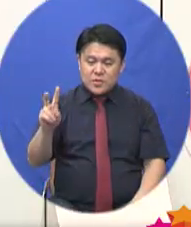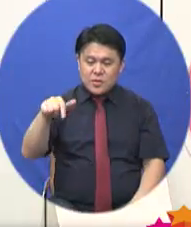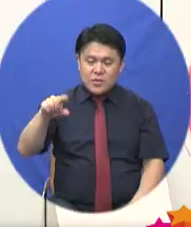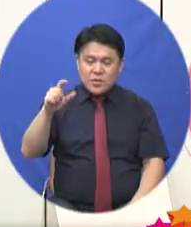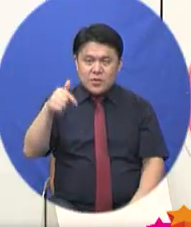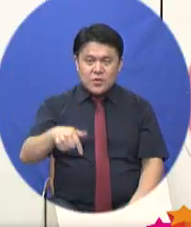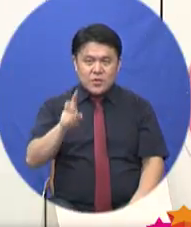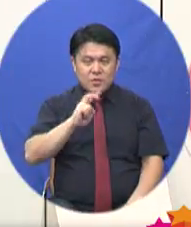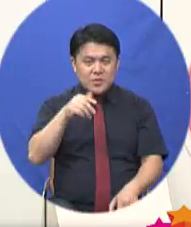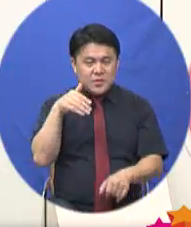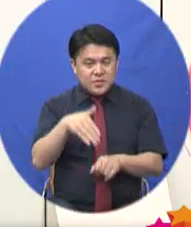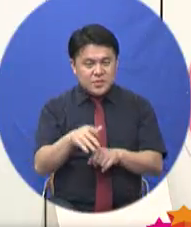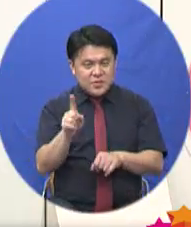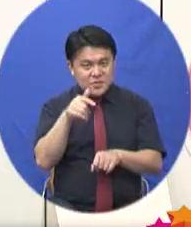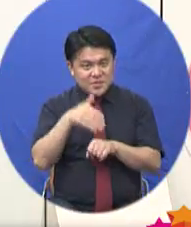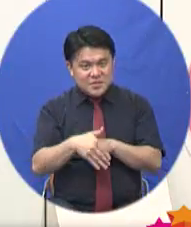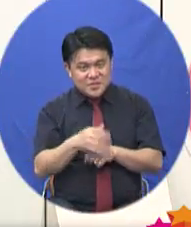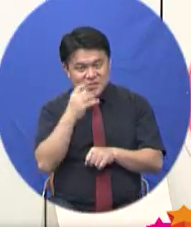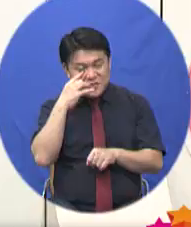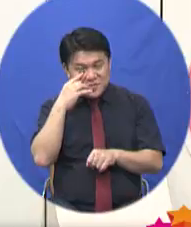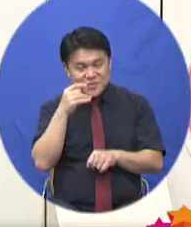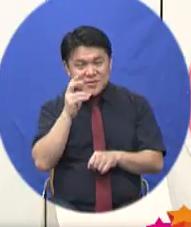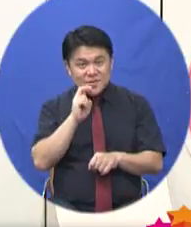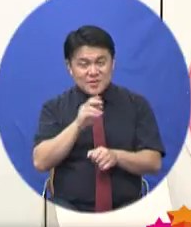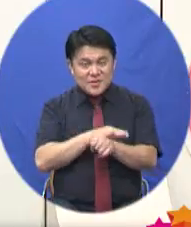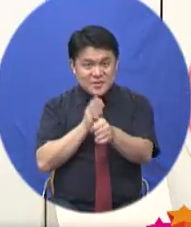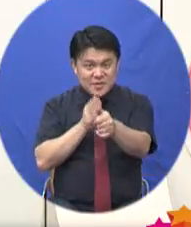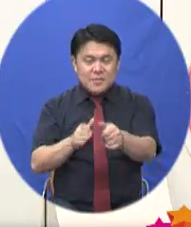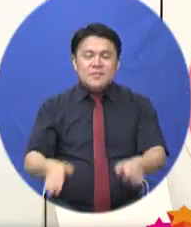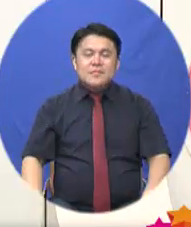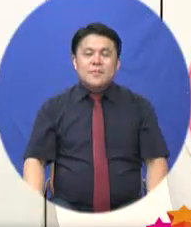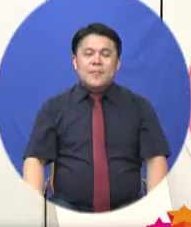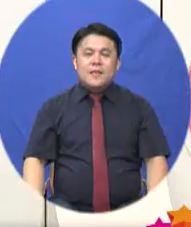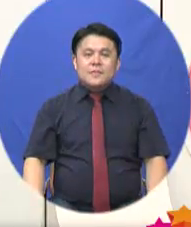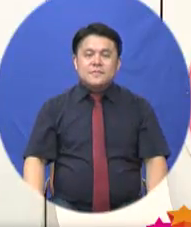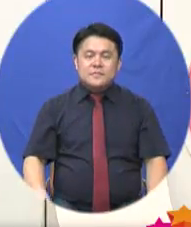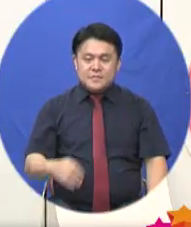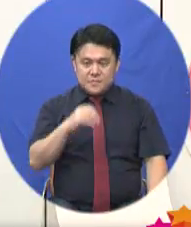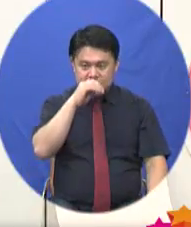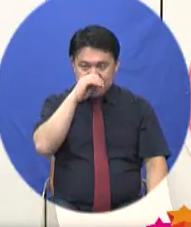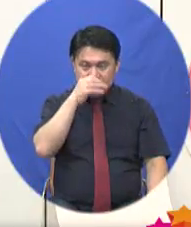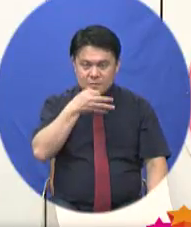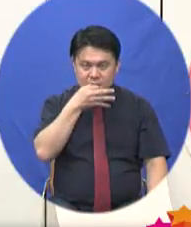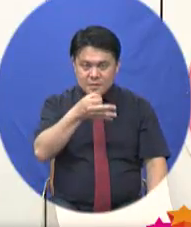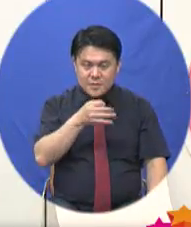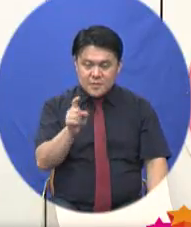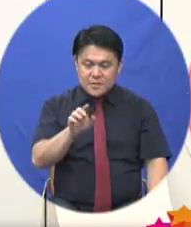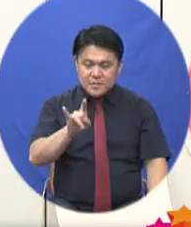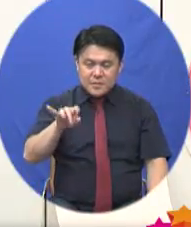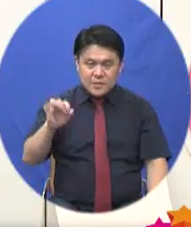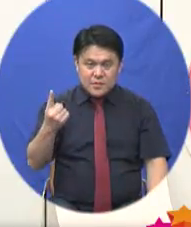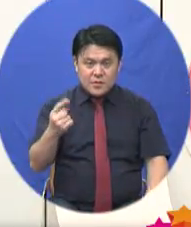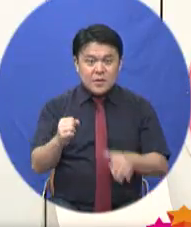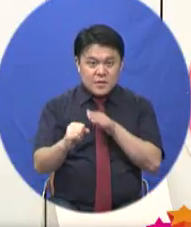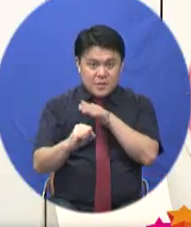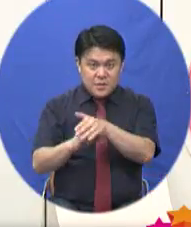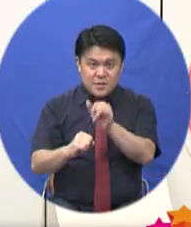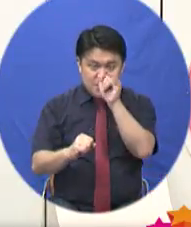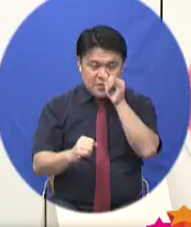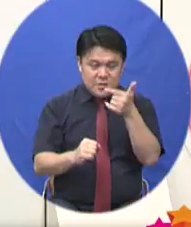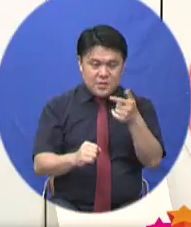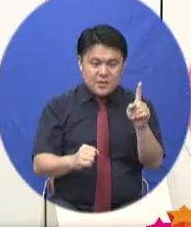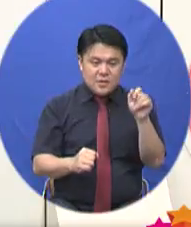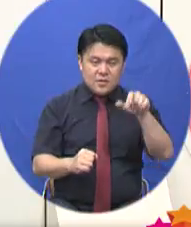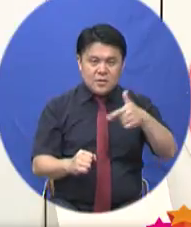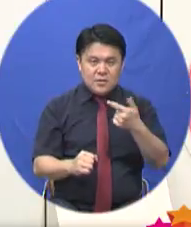아, 음악 드릴 목소리, 테니까요. 예, 예. 잘 들어주시기 바랍니다. 예, 목소리가 네. 여기 배우 버전 배우님하고